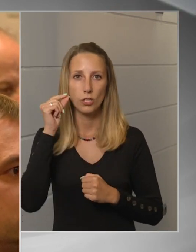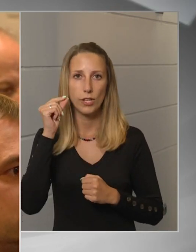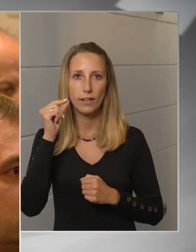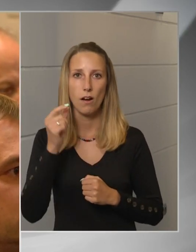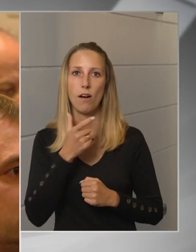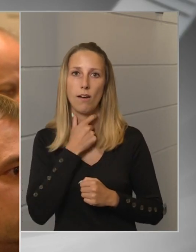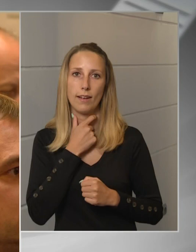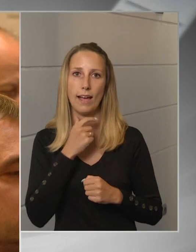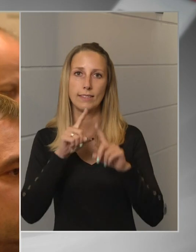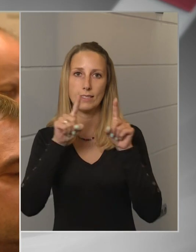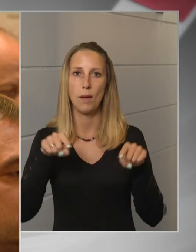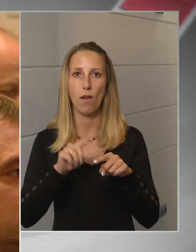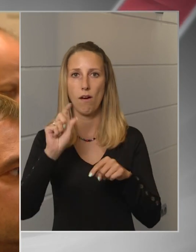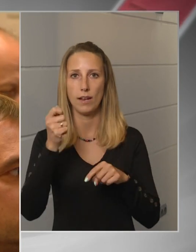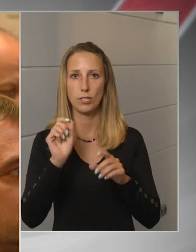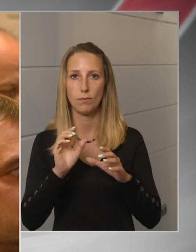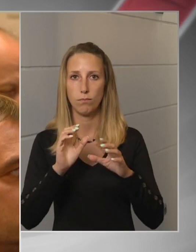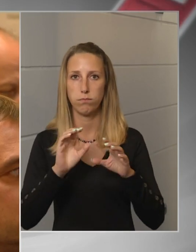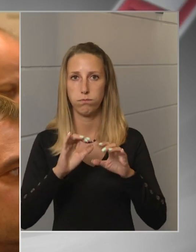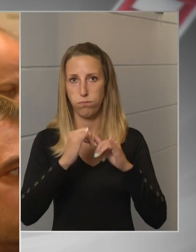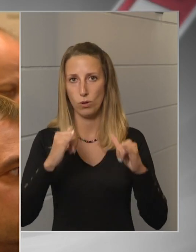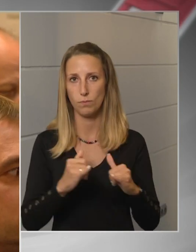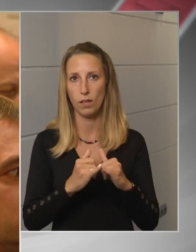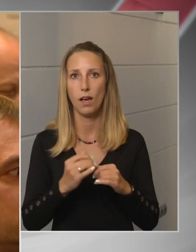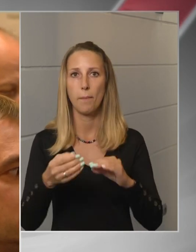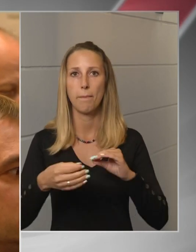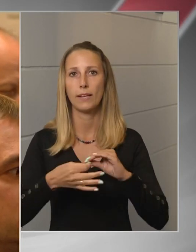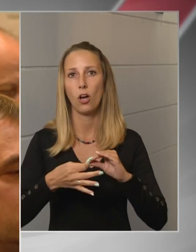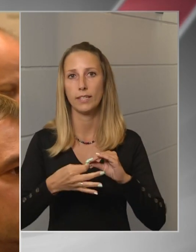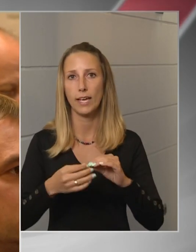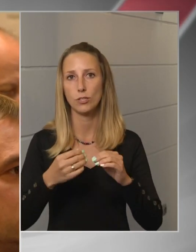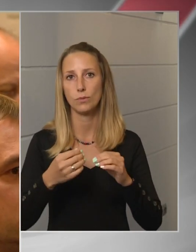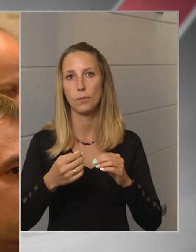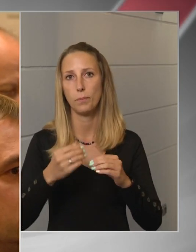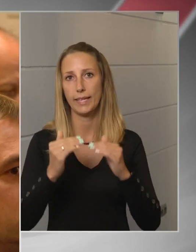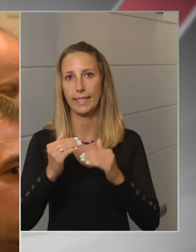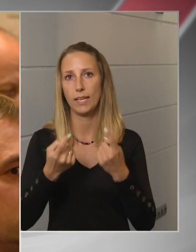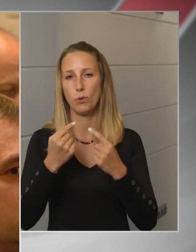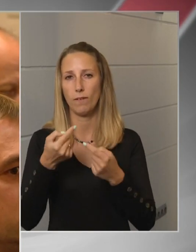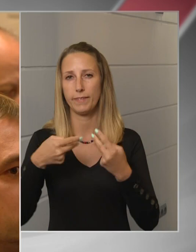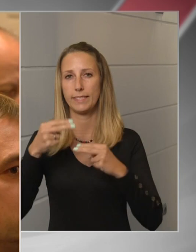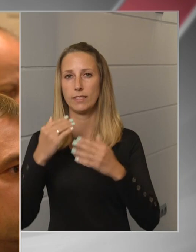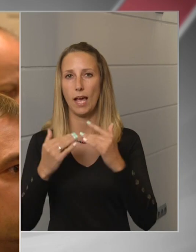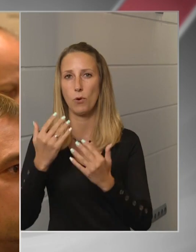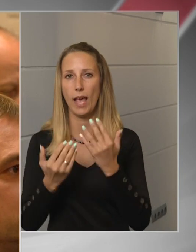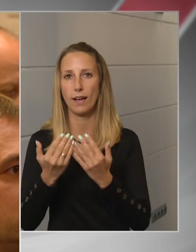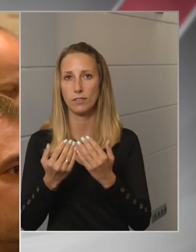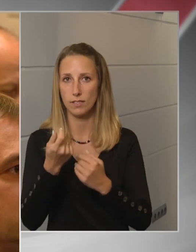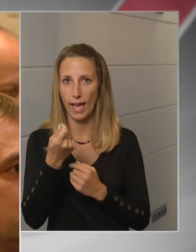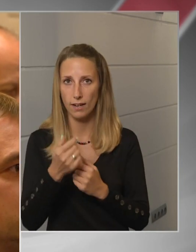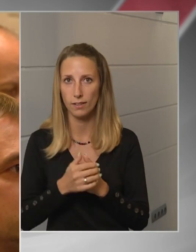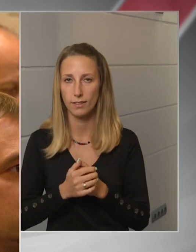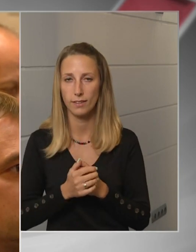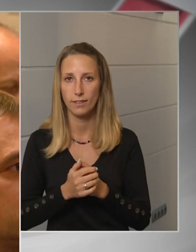gázszámlarezsiboxban a megtakarítás mértékéből visszaszámolják azt az árat,